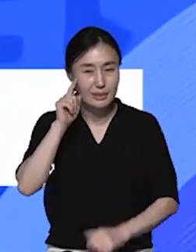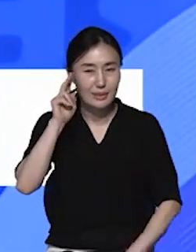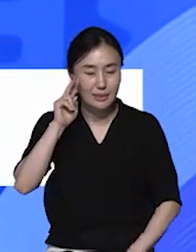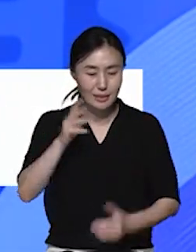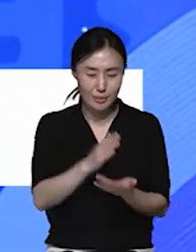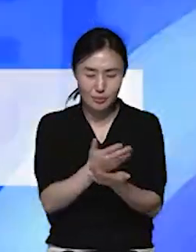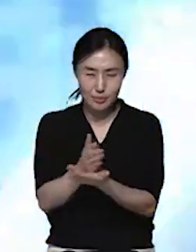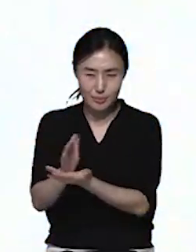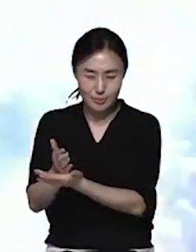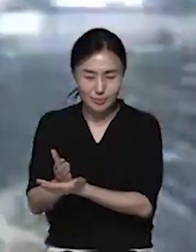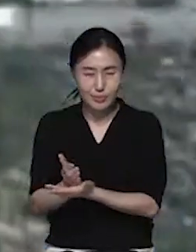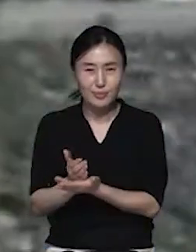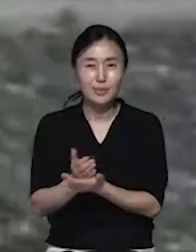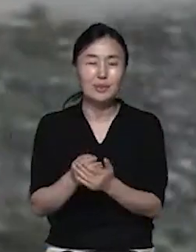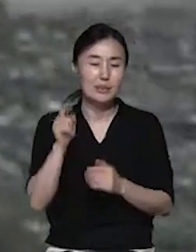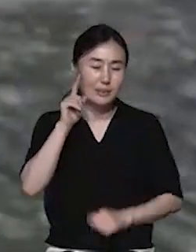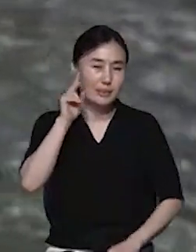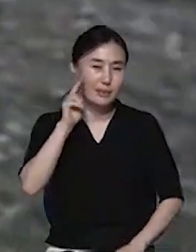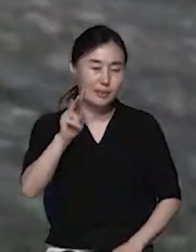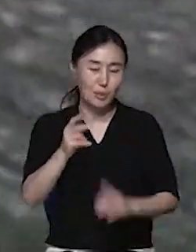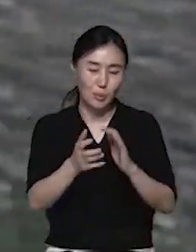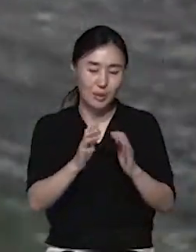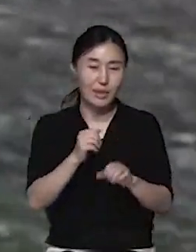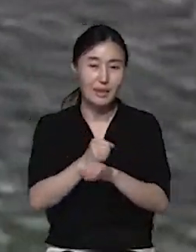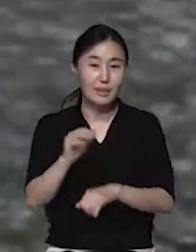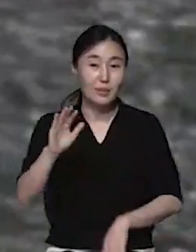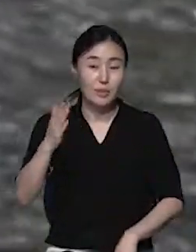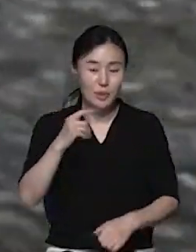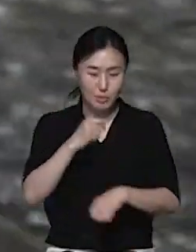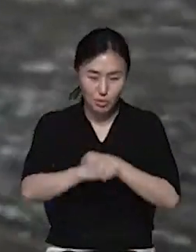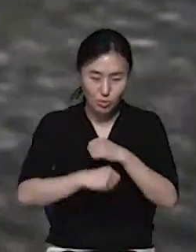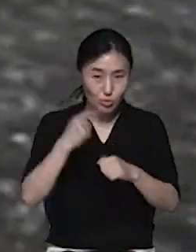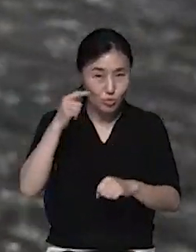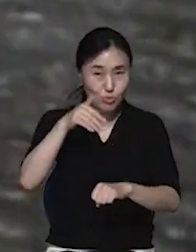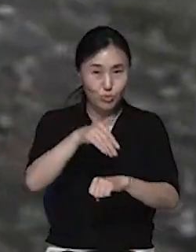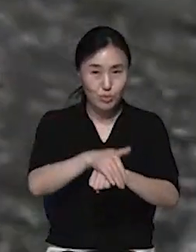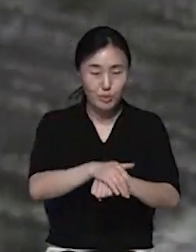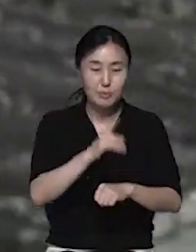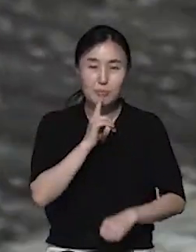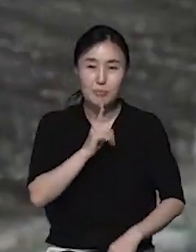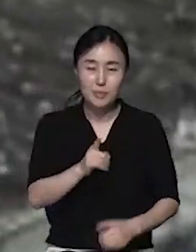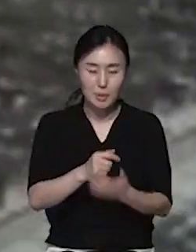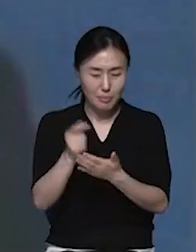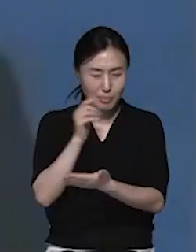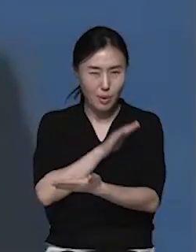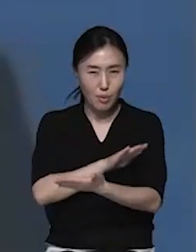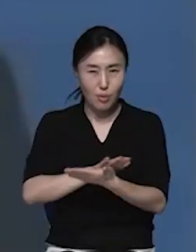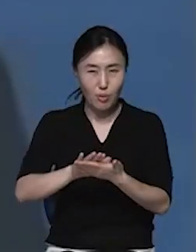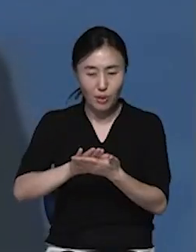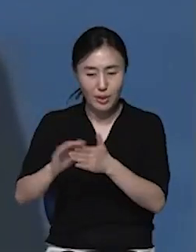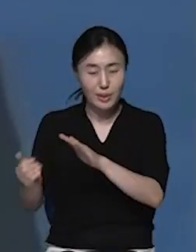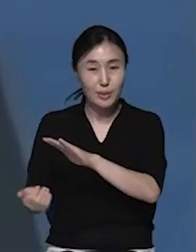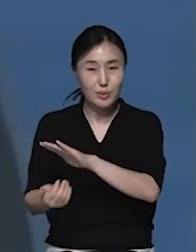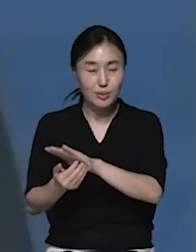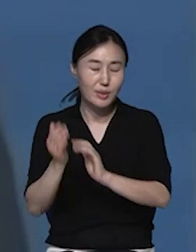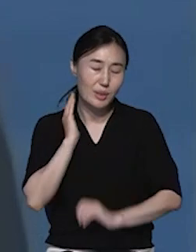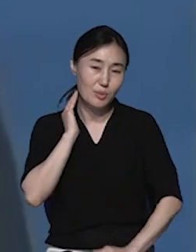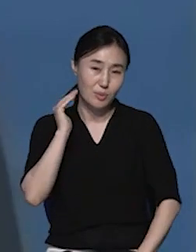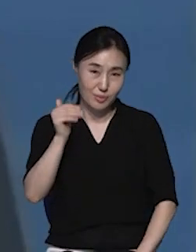진행됩니다. 코스모 민주주의를 주창하며 처음으로 평화적 정권 교체를 이뤄낸 김대중